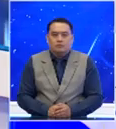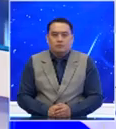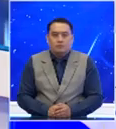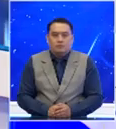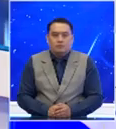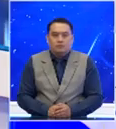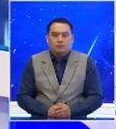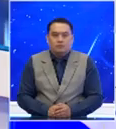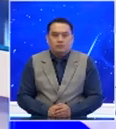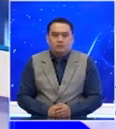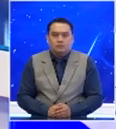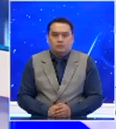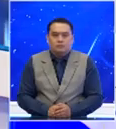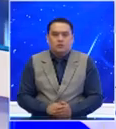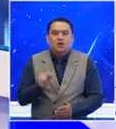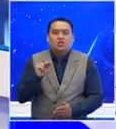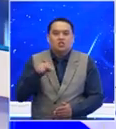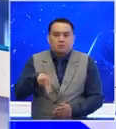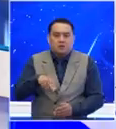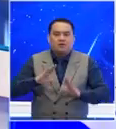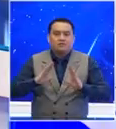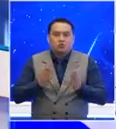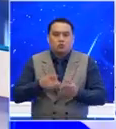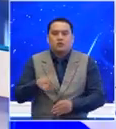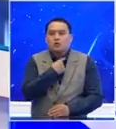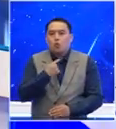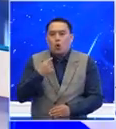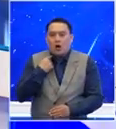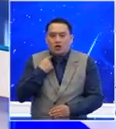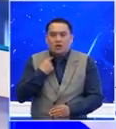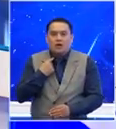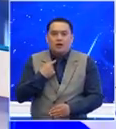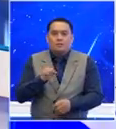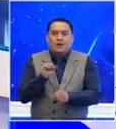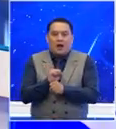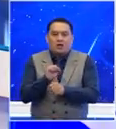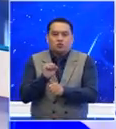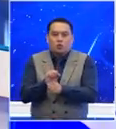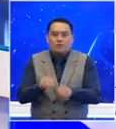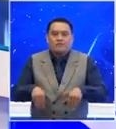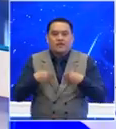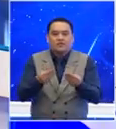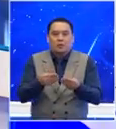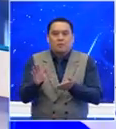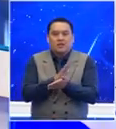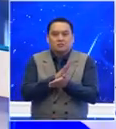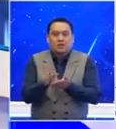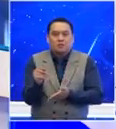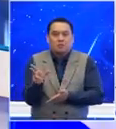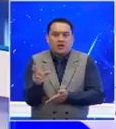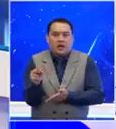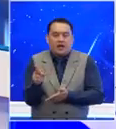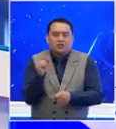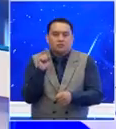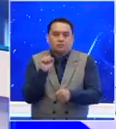Предъявите билетик. В связи с режимом чрезвычайного положения в Талдыкургане частично приостановлена выдача бесплатных проездных билетов.